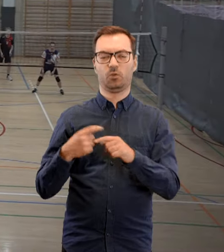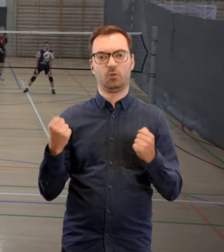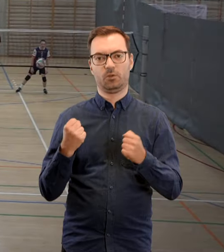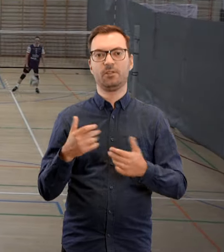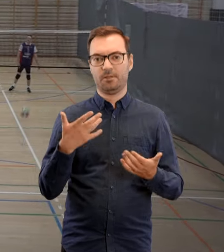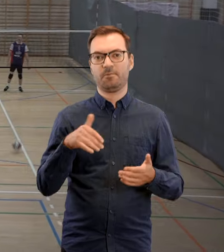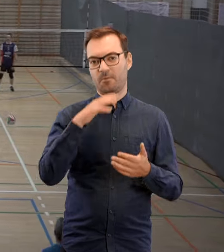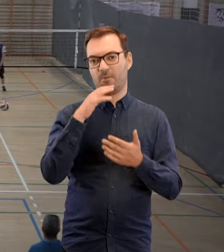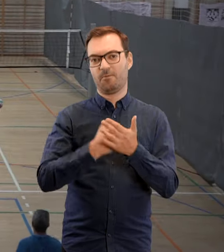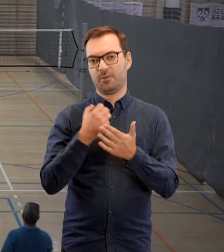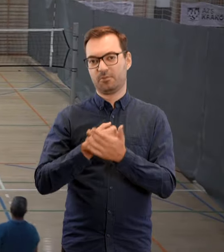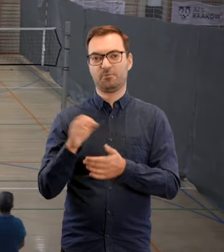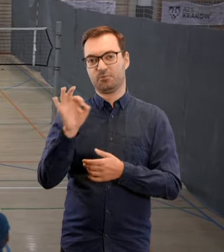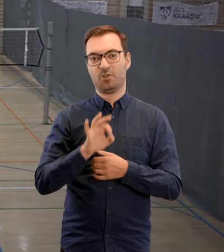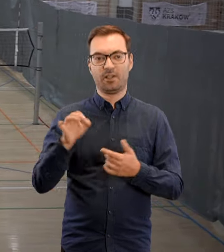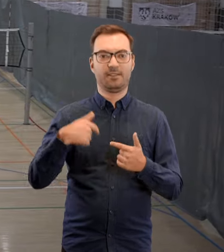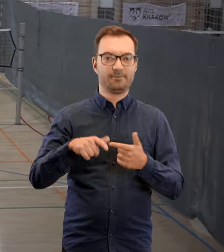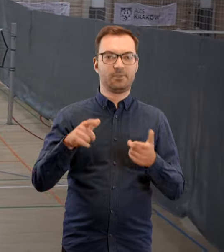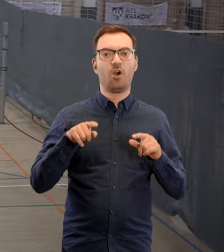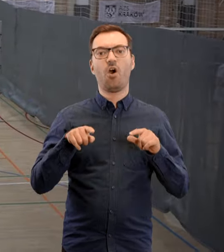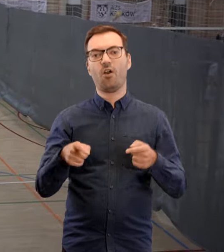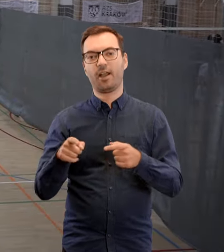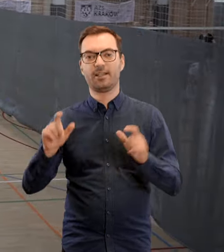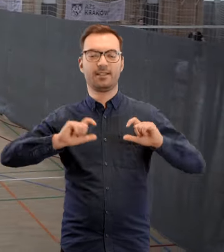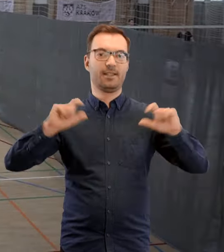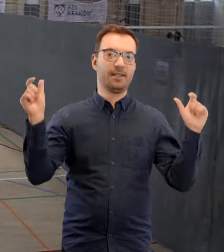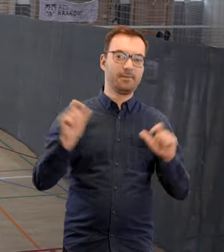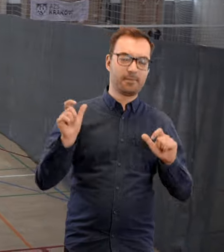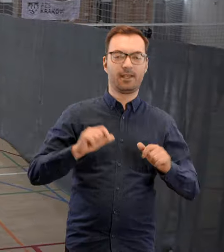zostają wykorzystane przy okazji organizacji masowych imprez